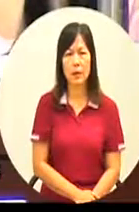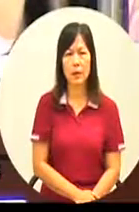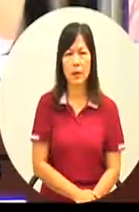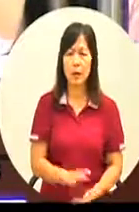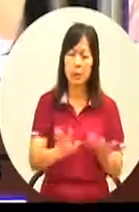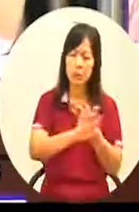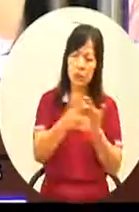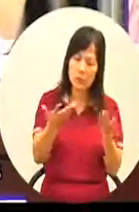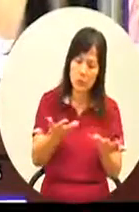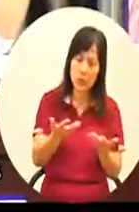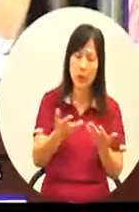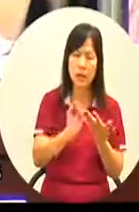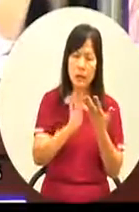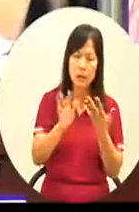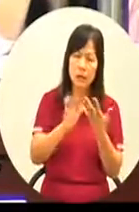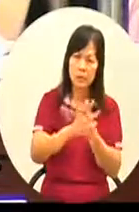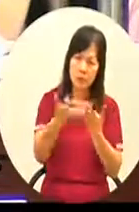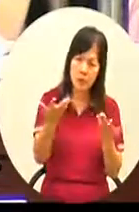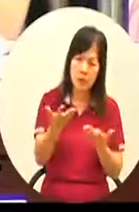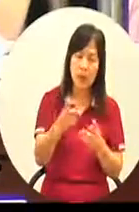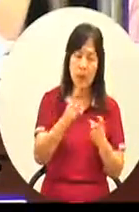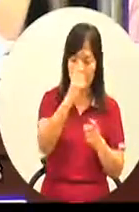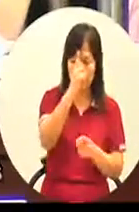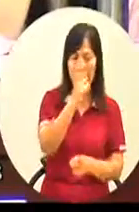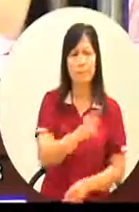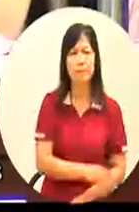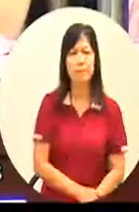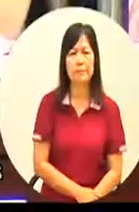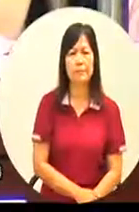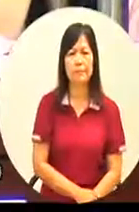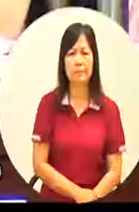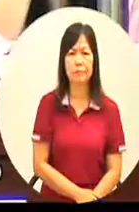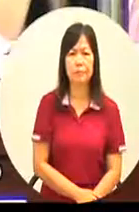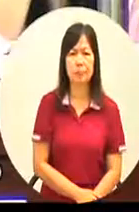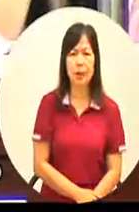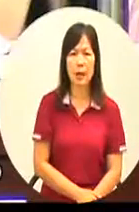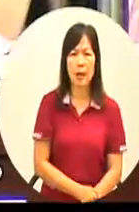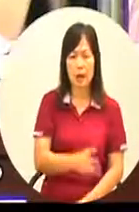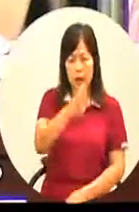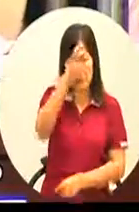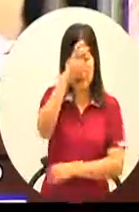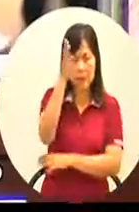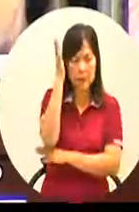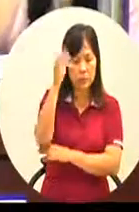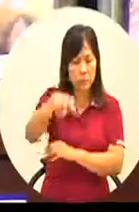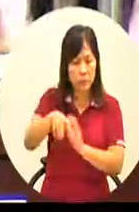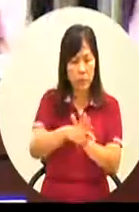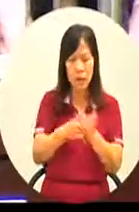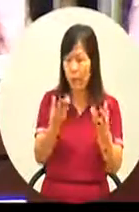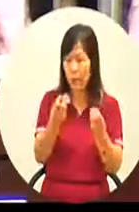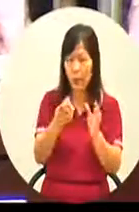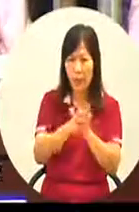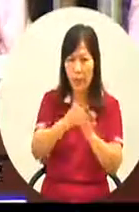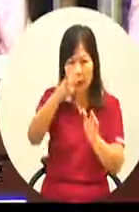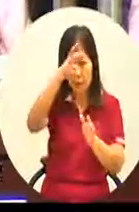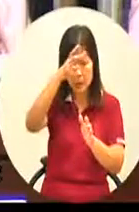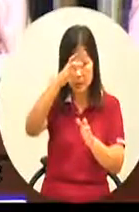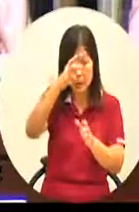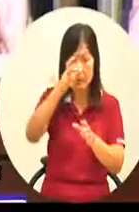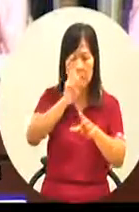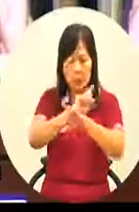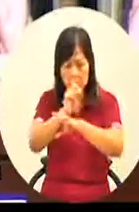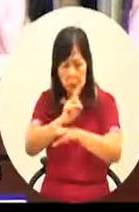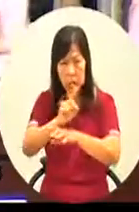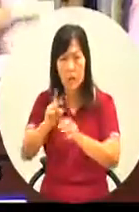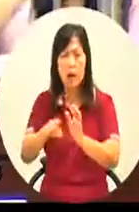其他公务人员呢？ 1位，嘿， 1位， 哎是。 那警政单位都没有吗？警察机关？ 警消，包